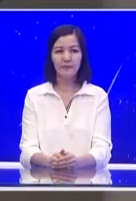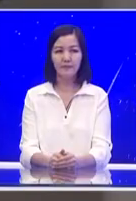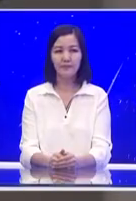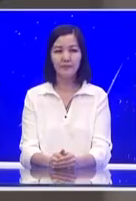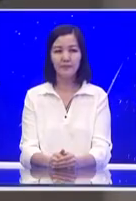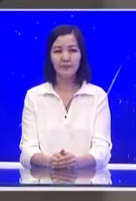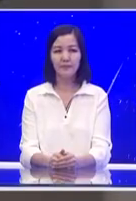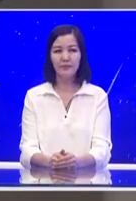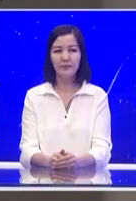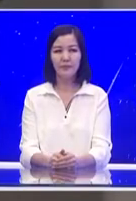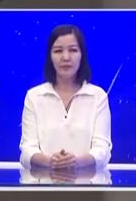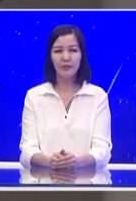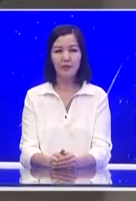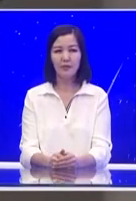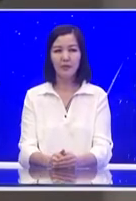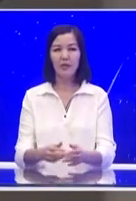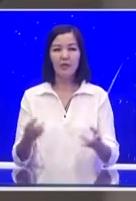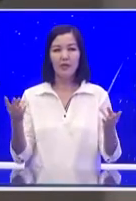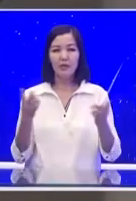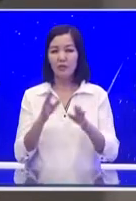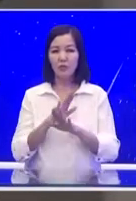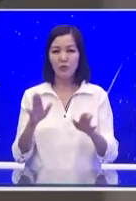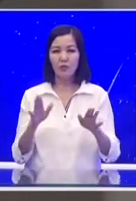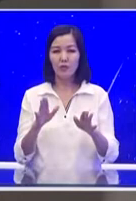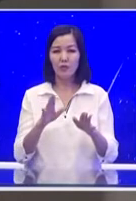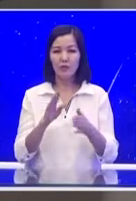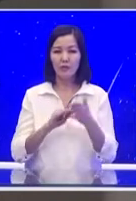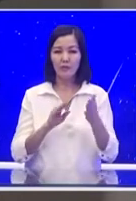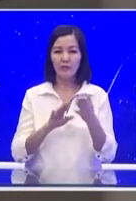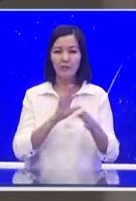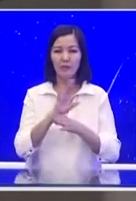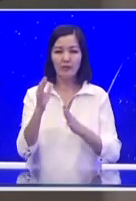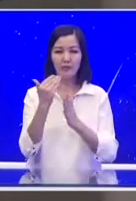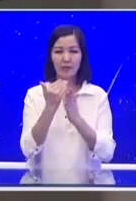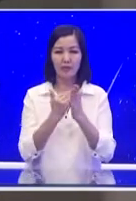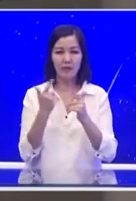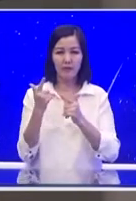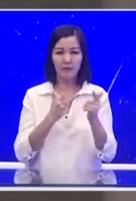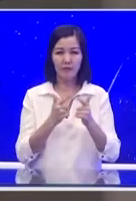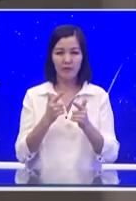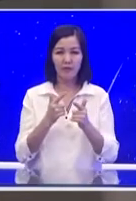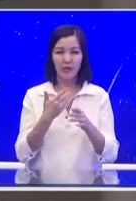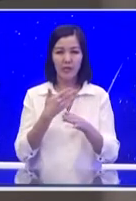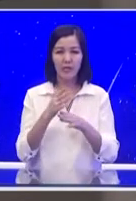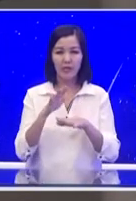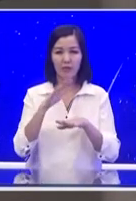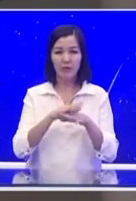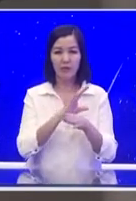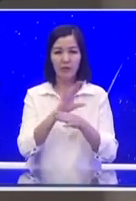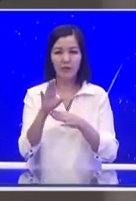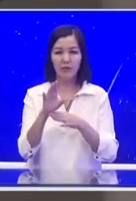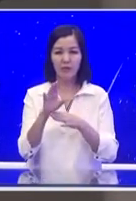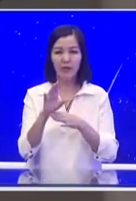В социально уязвимых слоях населения нет необходимости направления заявления. Их списки формируются кредитным бюро и будут направлены в эти